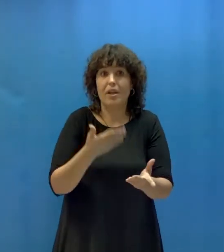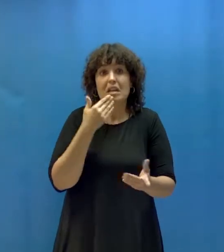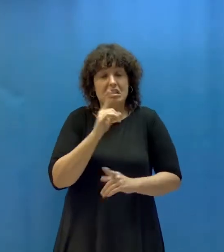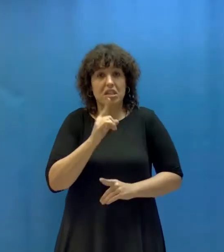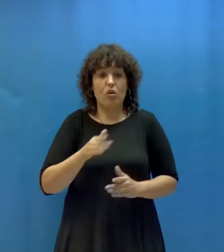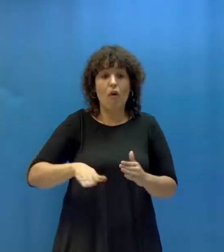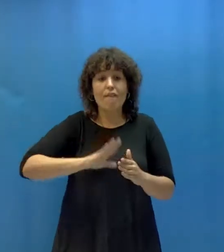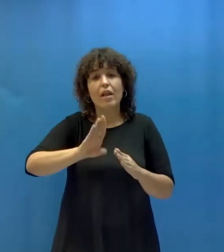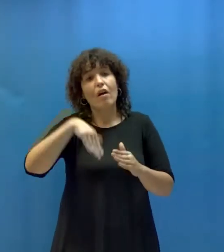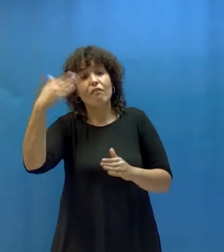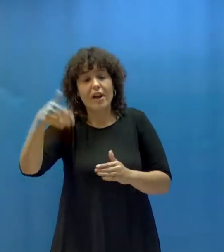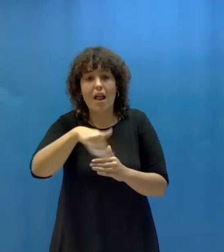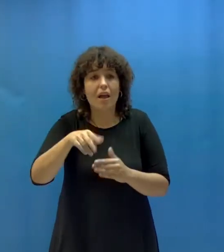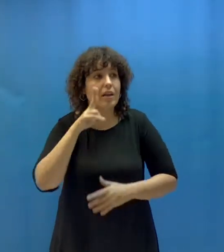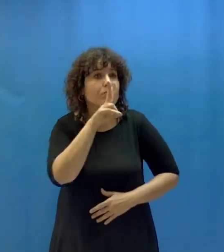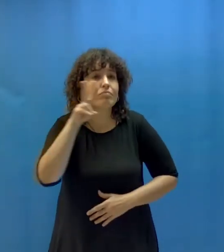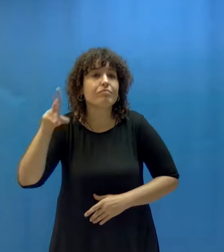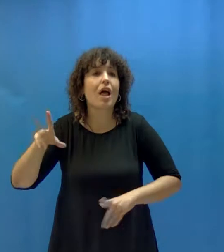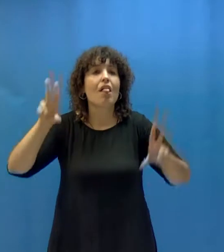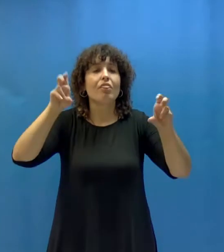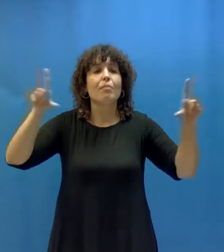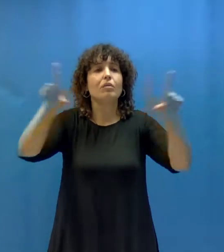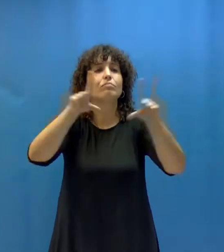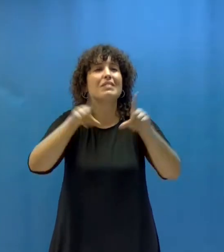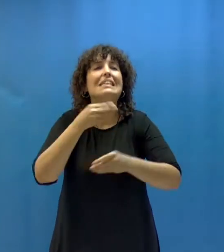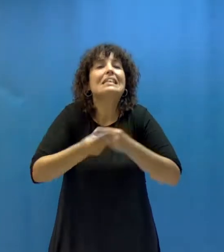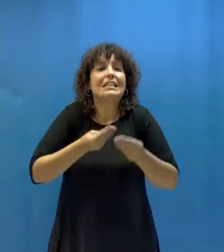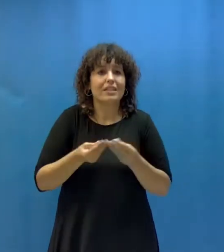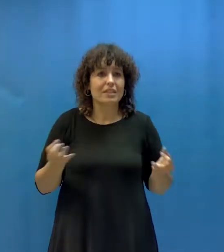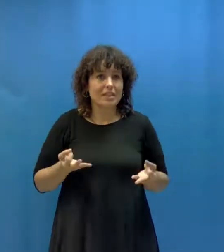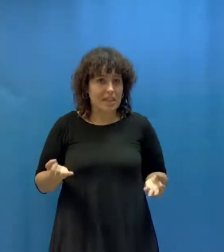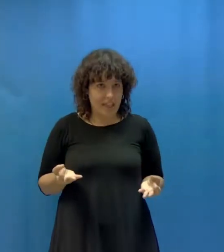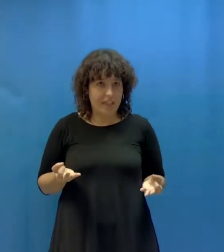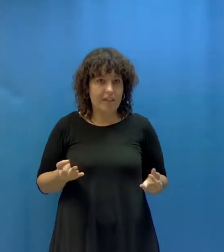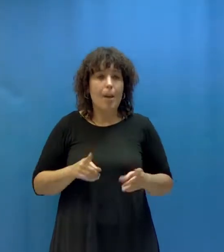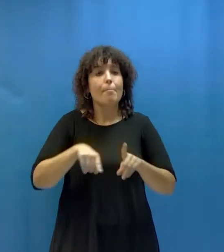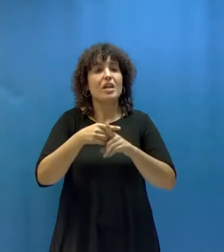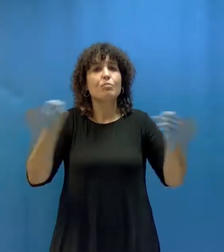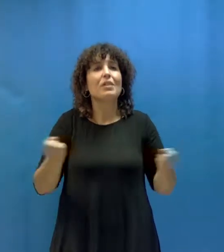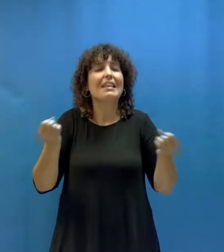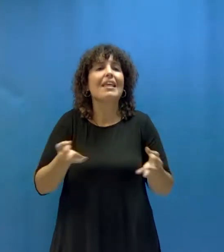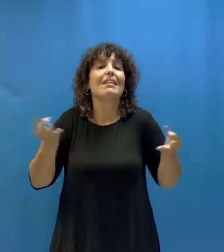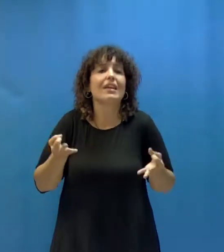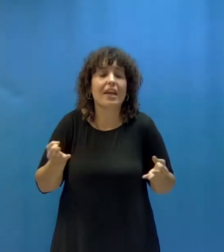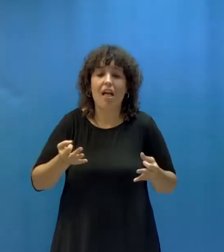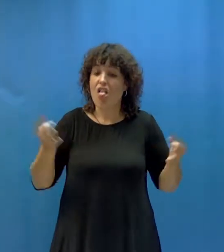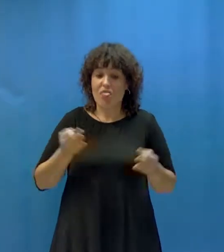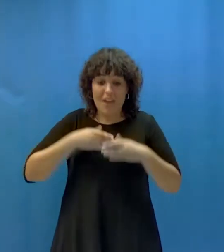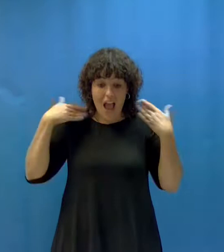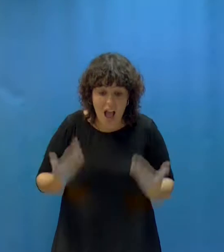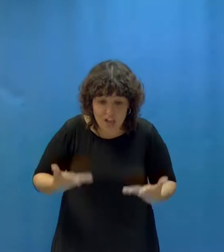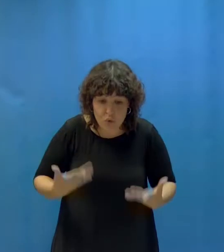està passant en els guals i què està passant especialment en les tanques publicitaris. És del tot necessari actualitzar, regular i